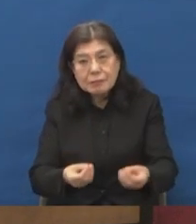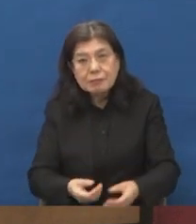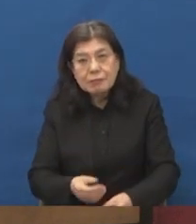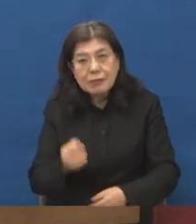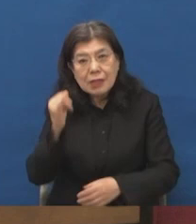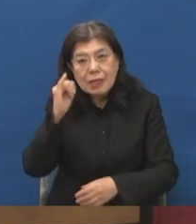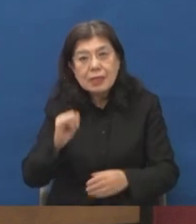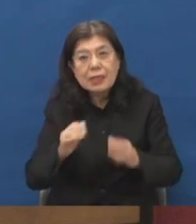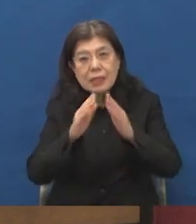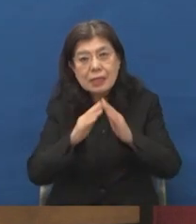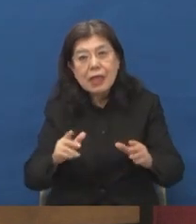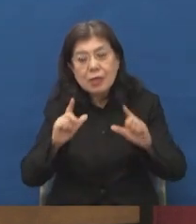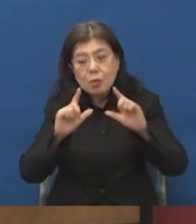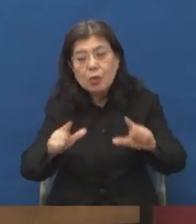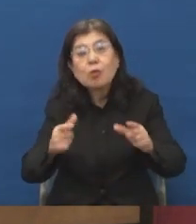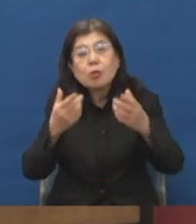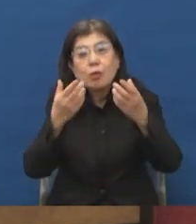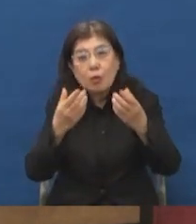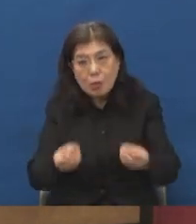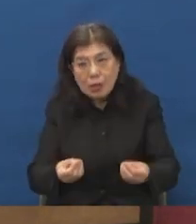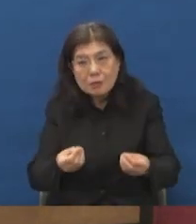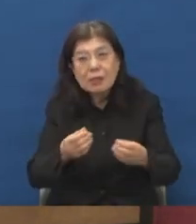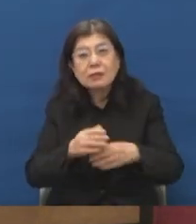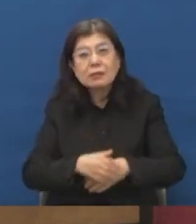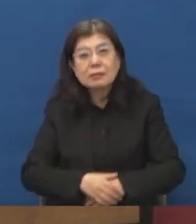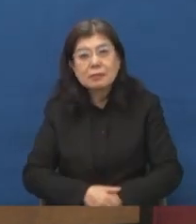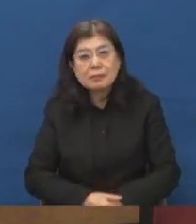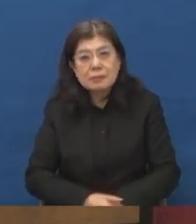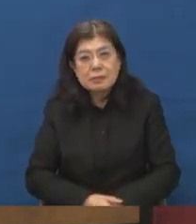員会報告を終わります。